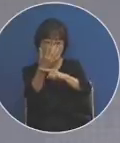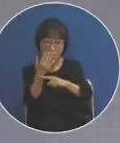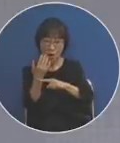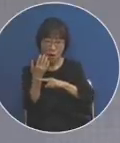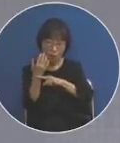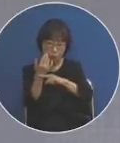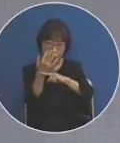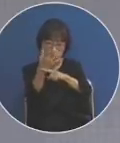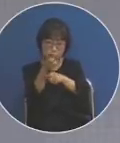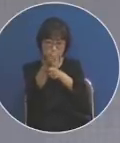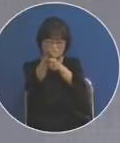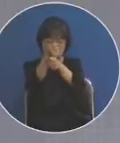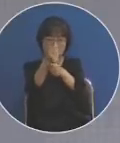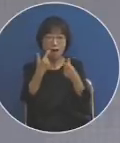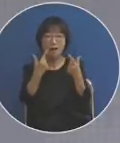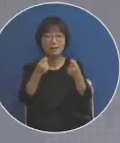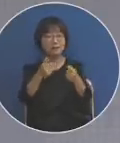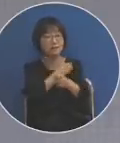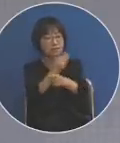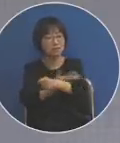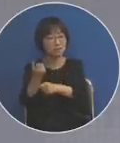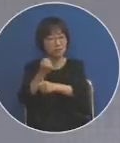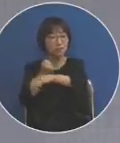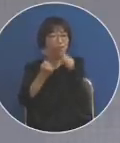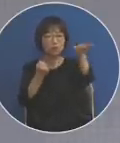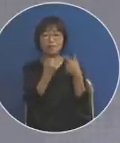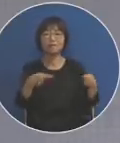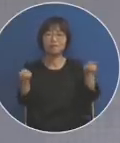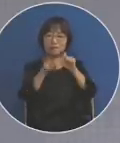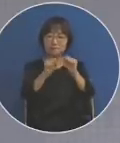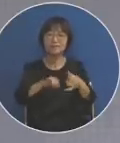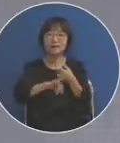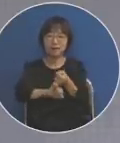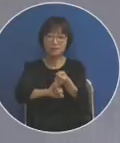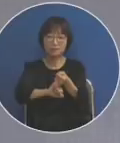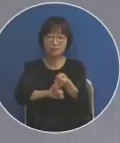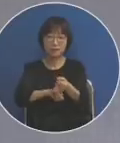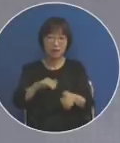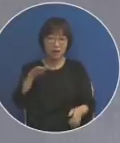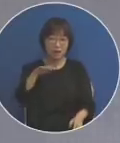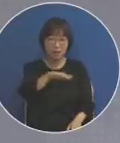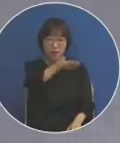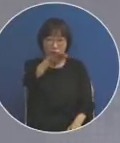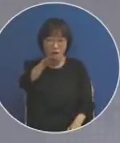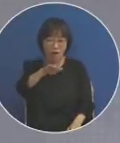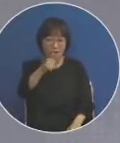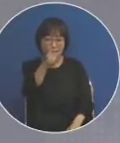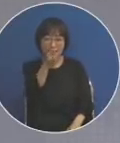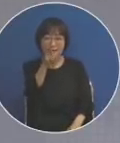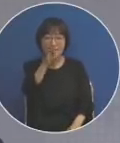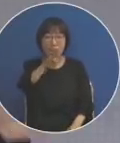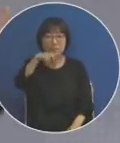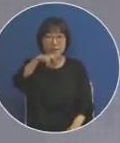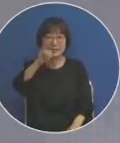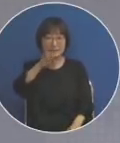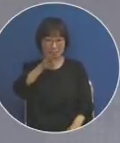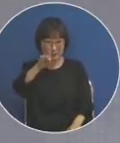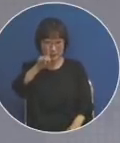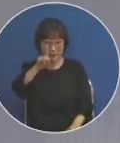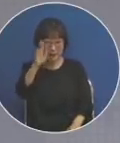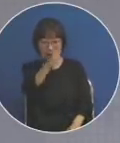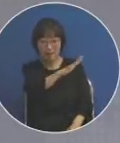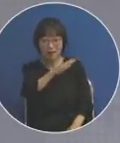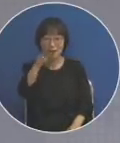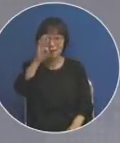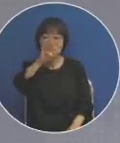promises to be with us like a burning torch of salvation. 너를 헵시바로 불렀다. And he says that I have called you like 너를 뷸라로